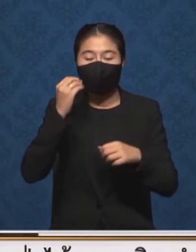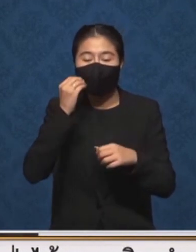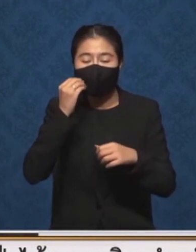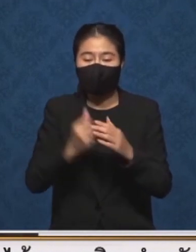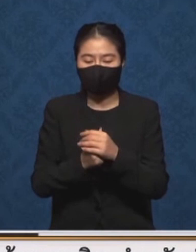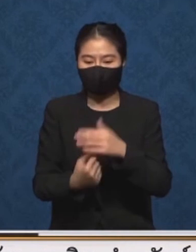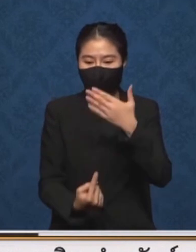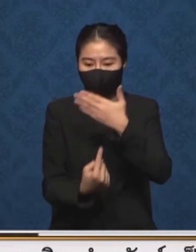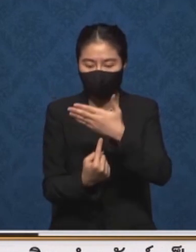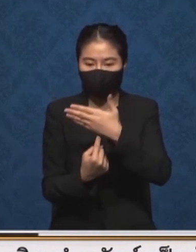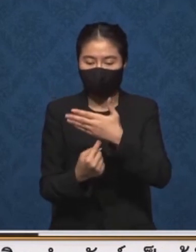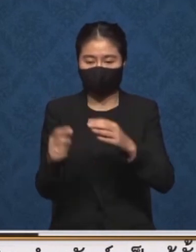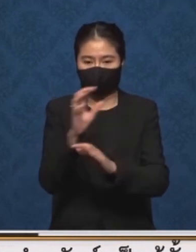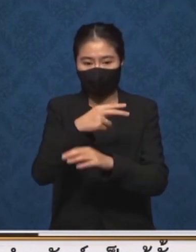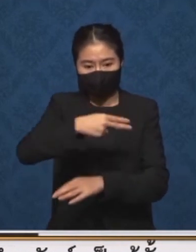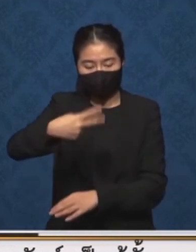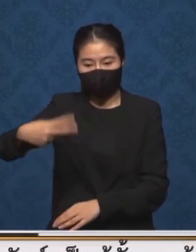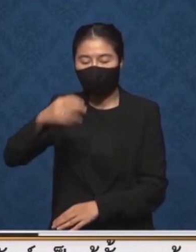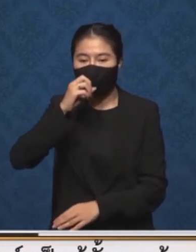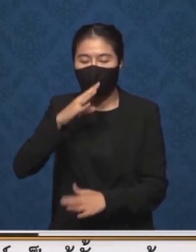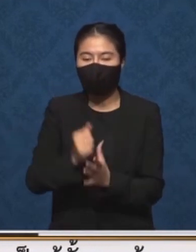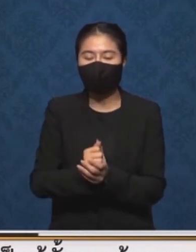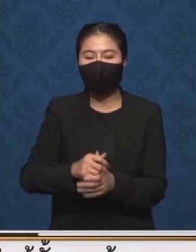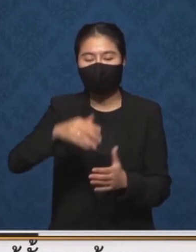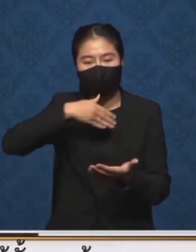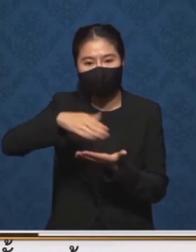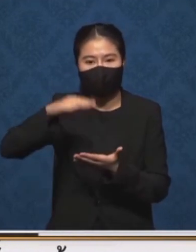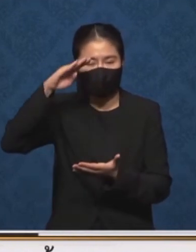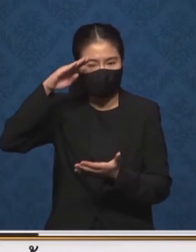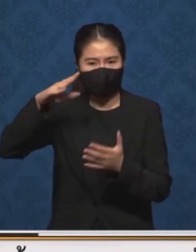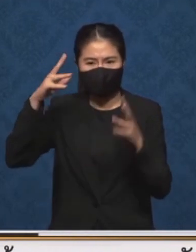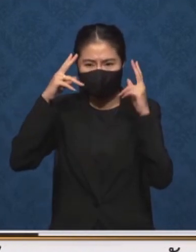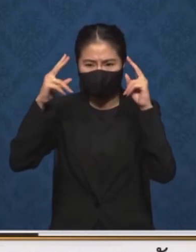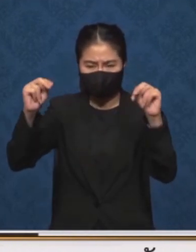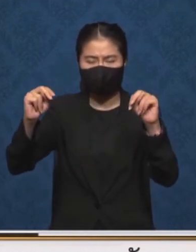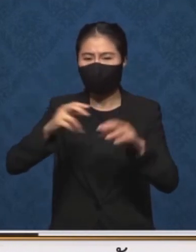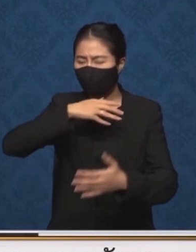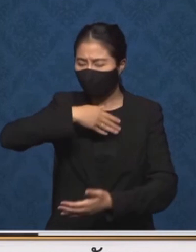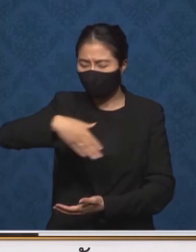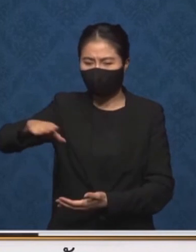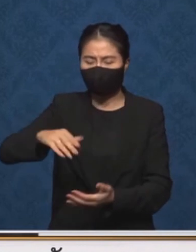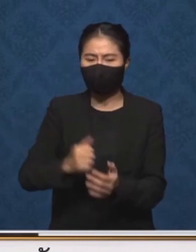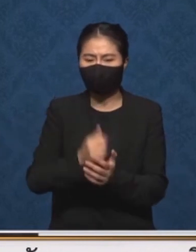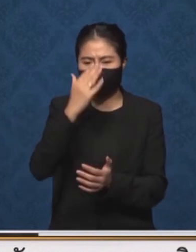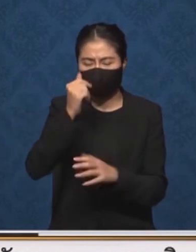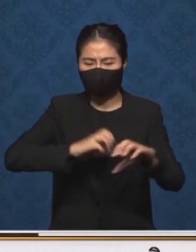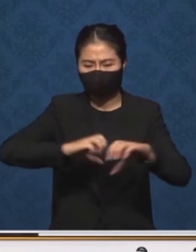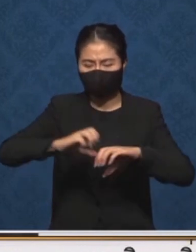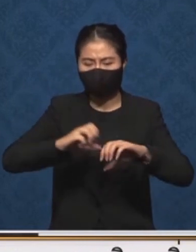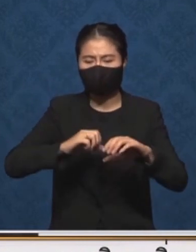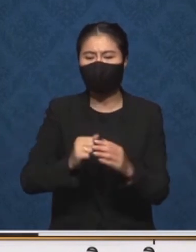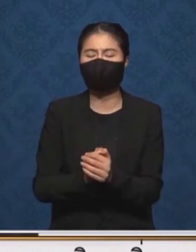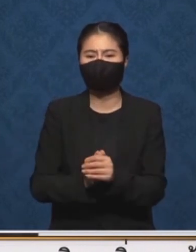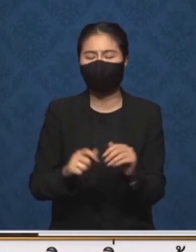ก็พบข้อความว่าทุกของคนไทยทงเพ่นดินตายทั้เพ่นดินบริหารเศรษกิจลมเห